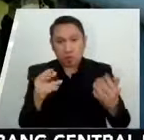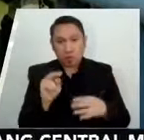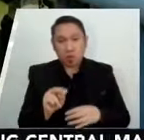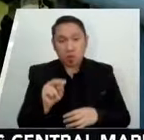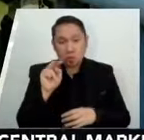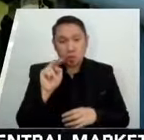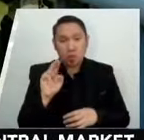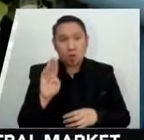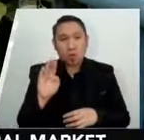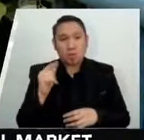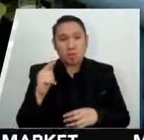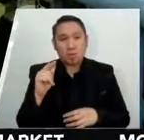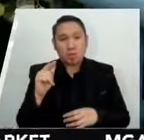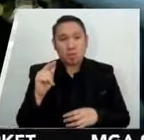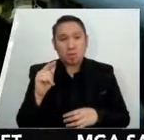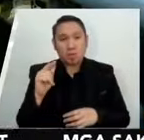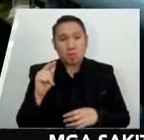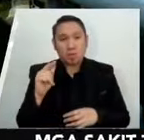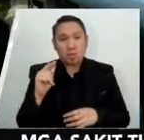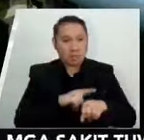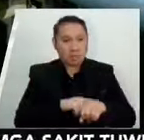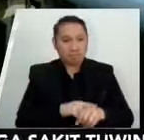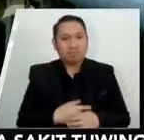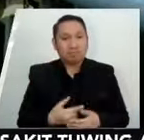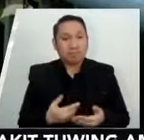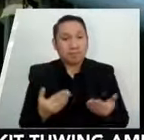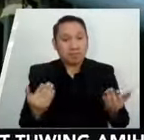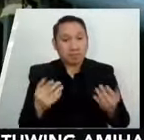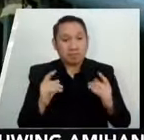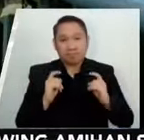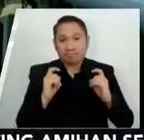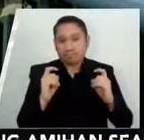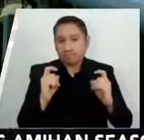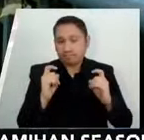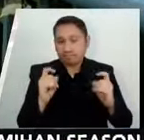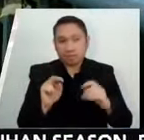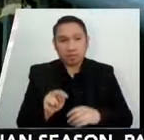same hours. Ito ang unang balita mula rito sa NLEX, Bam Alegre, para sa GMA Integrated News.